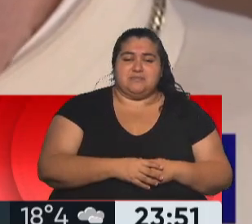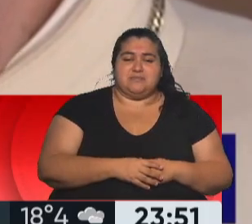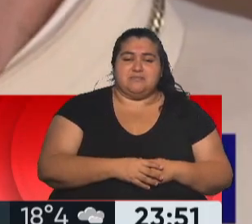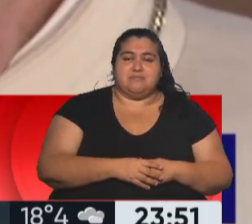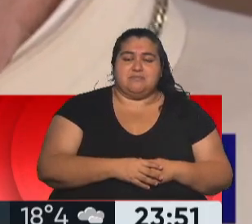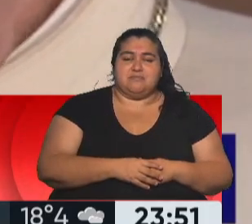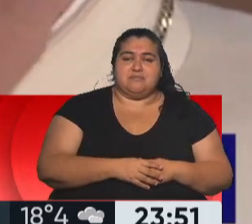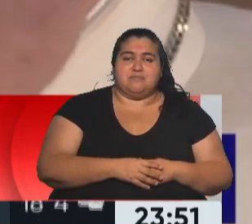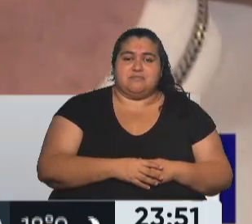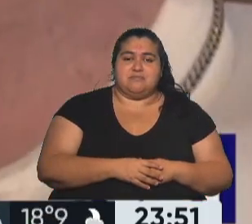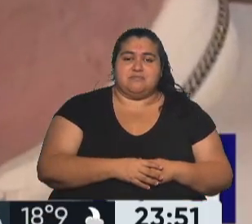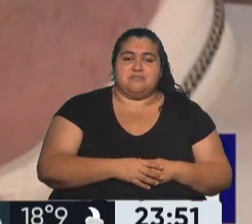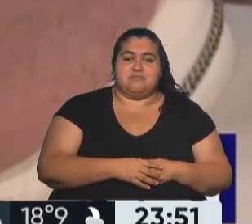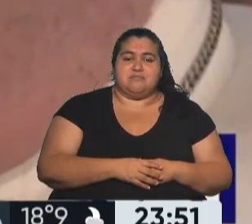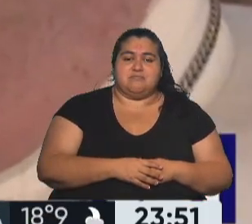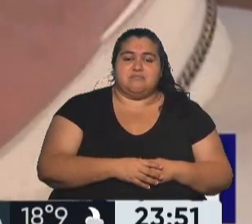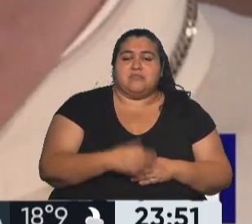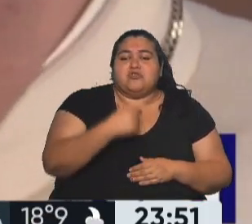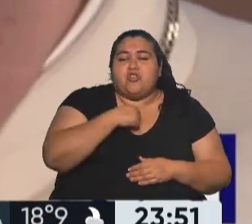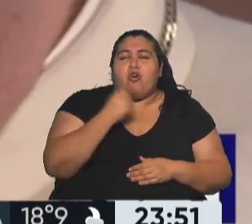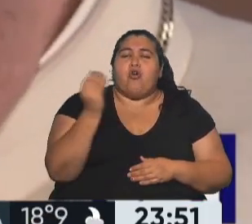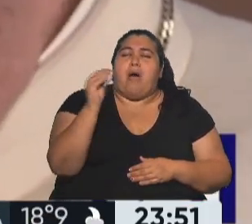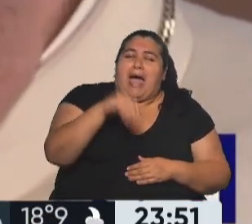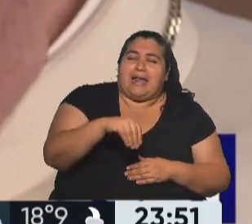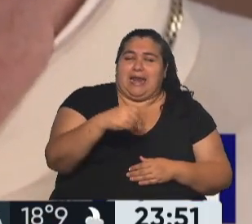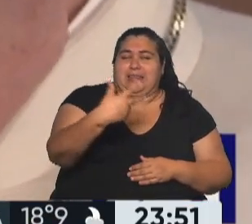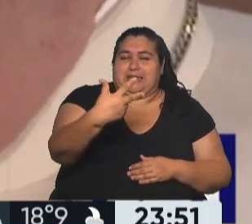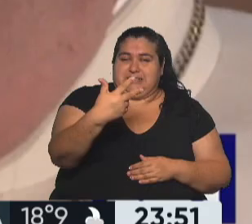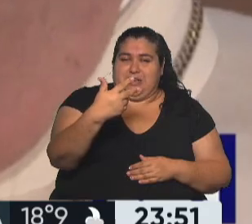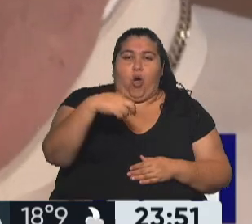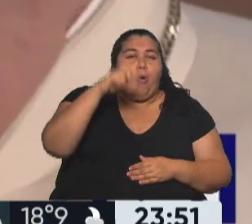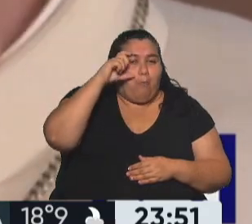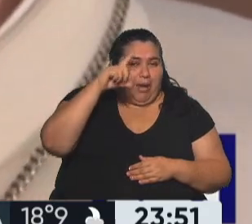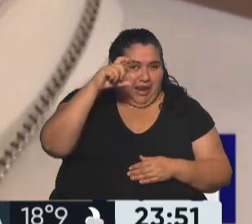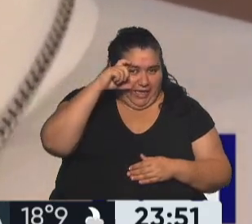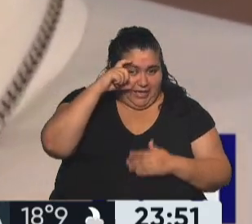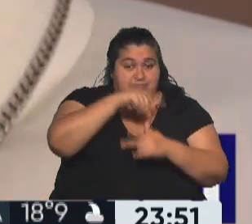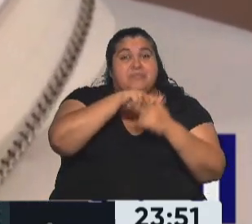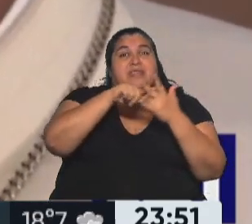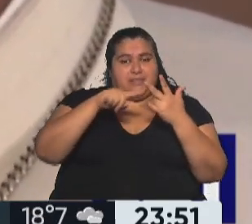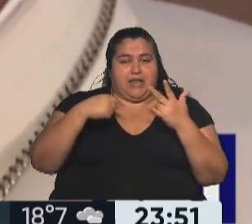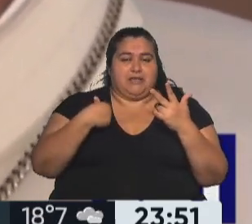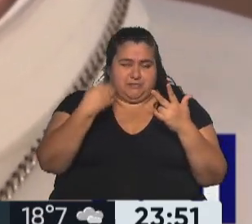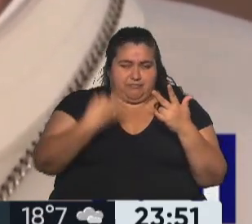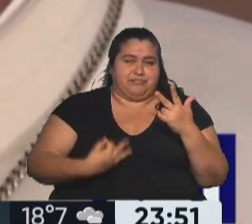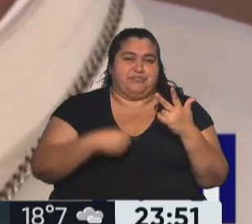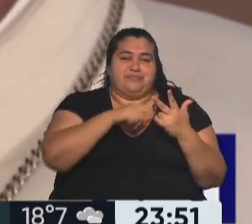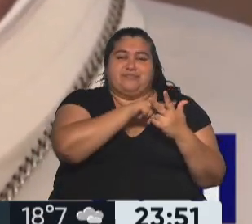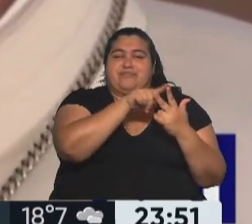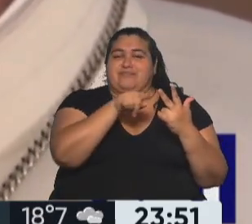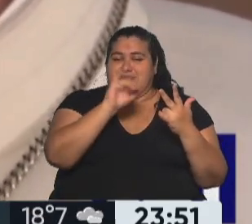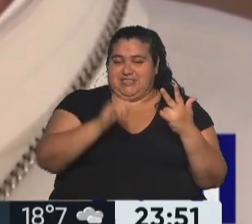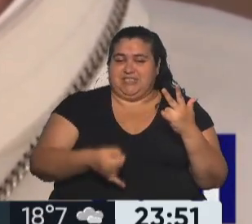Io metterei un terzo, Pelé. Sono i tre che io ho seguito.